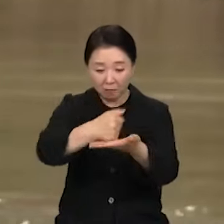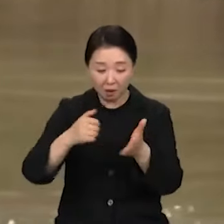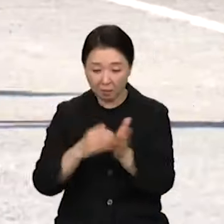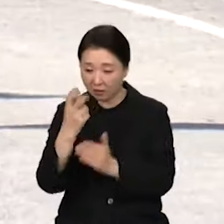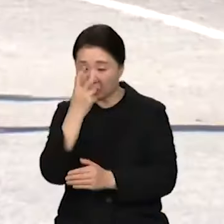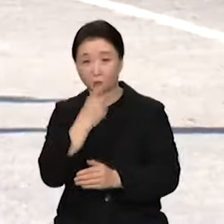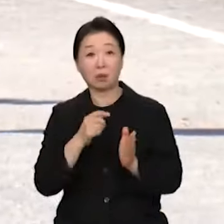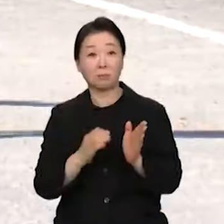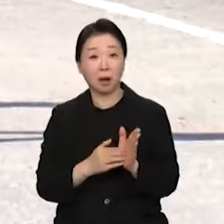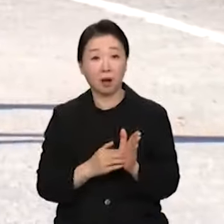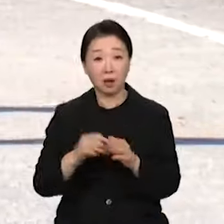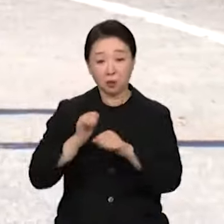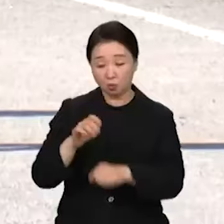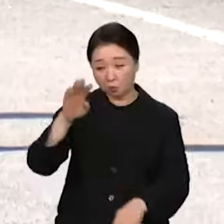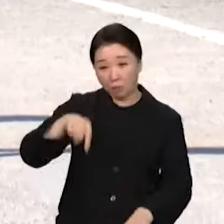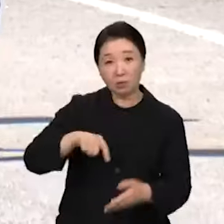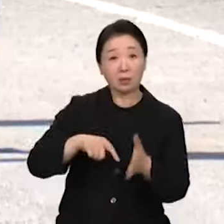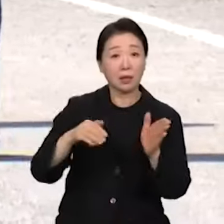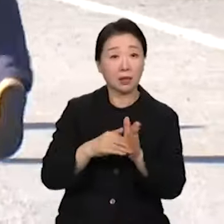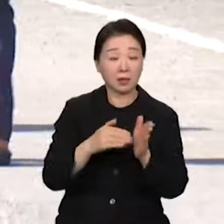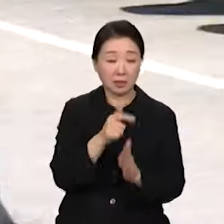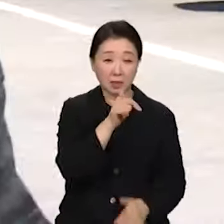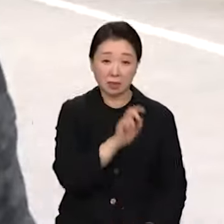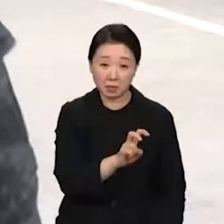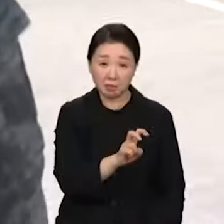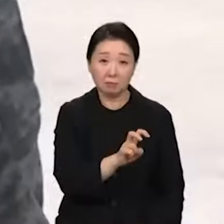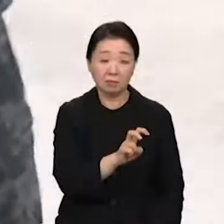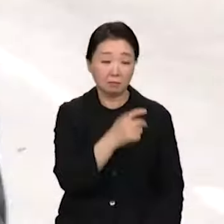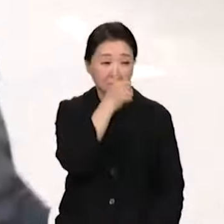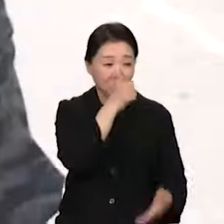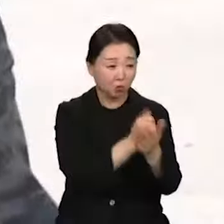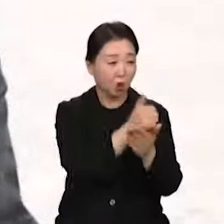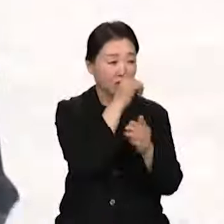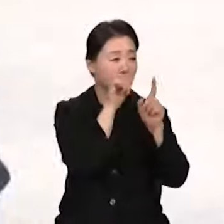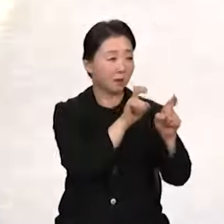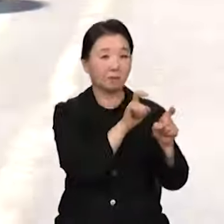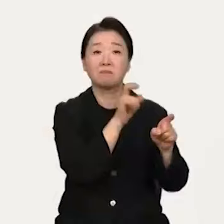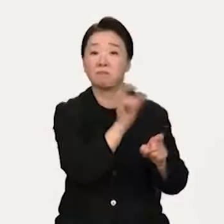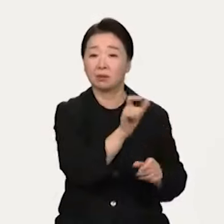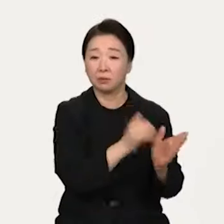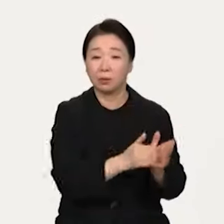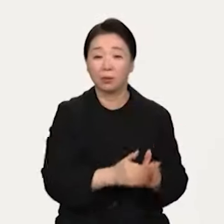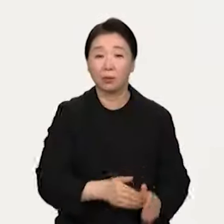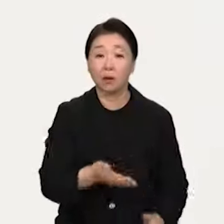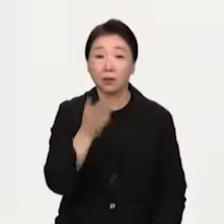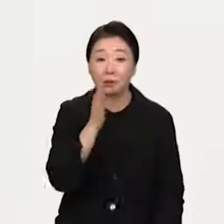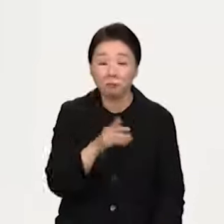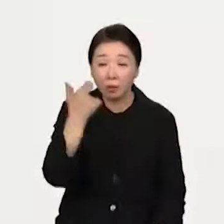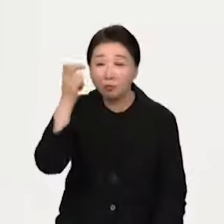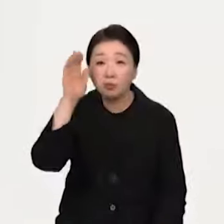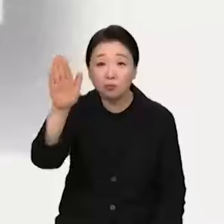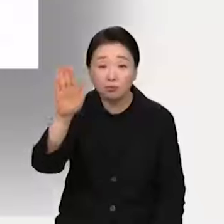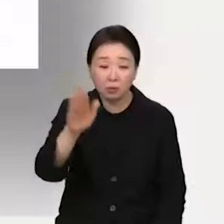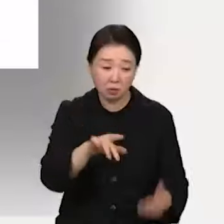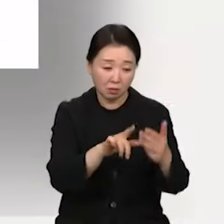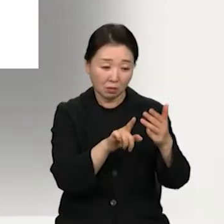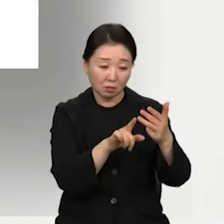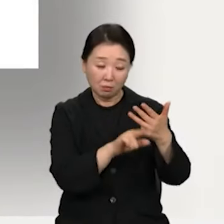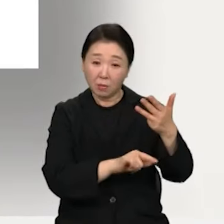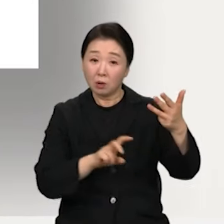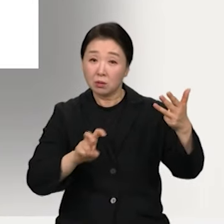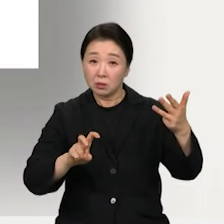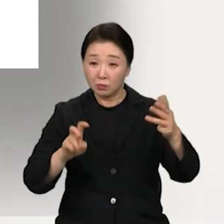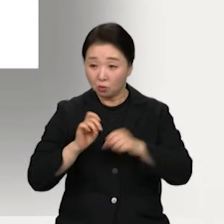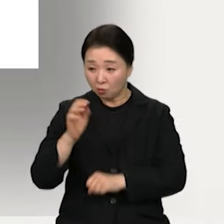건데 국방부도 이때까진 임 전 사단장에게 혐의가 있다고 본 겁니다. 그런데 엿새 뒤인 8월 20일